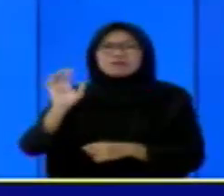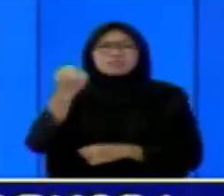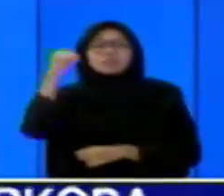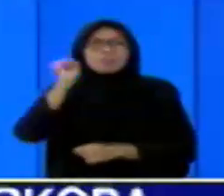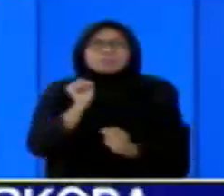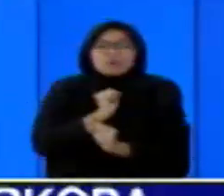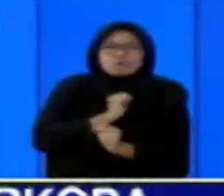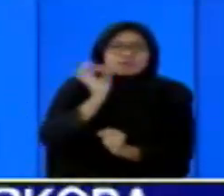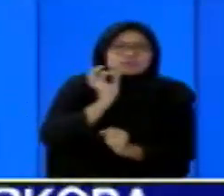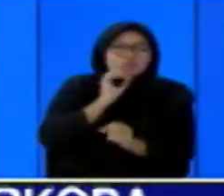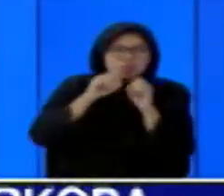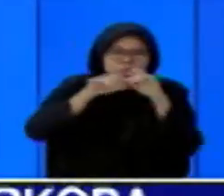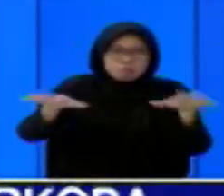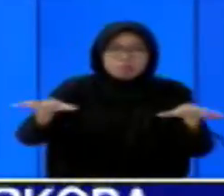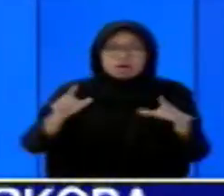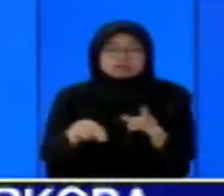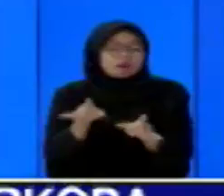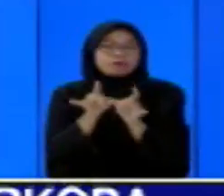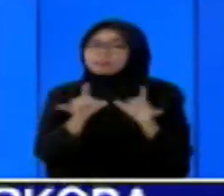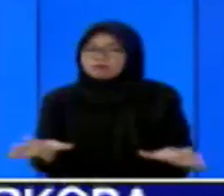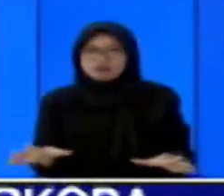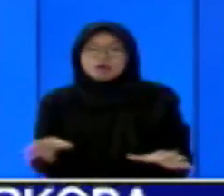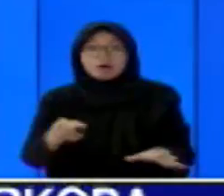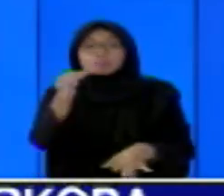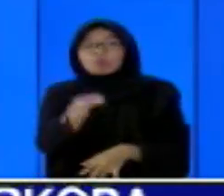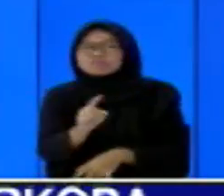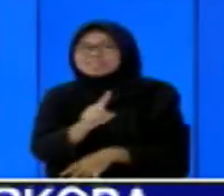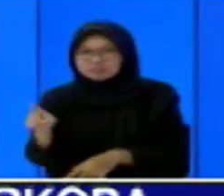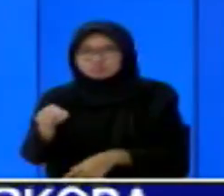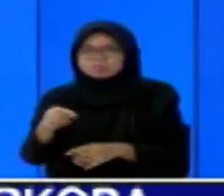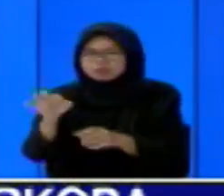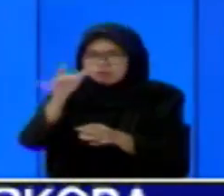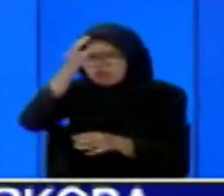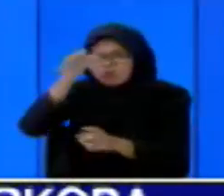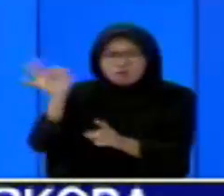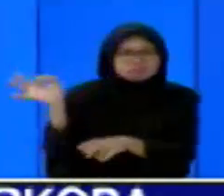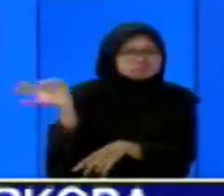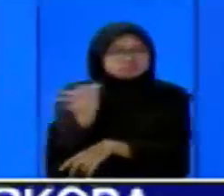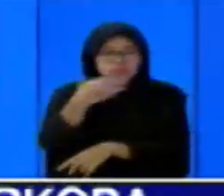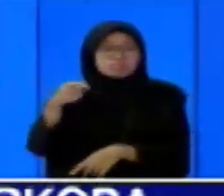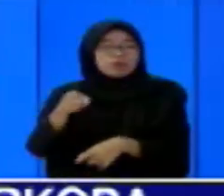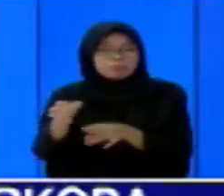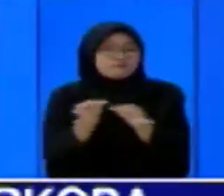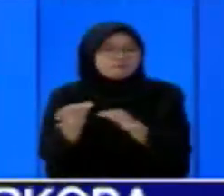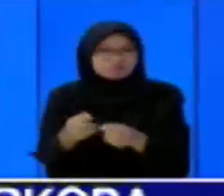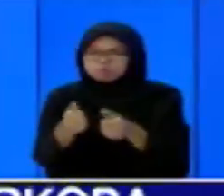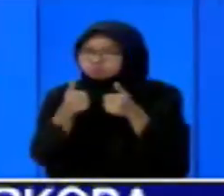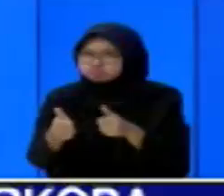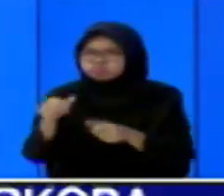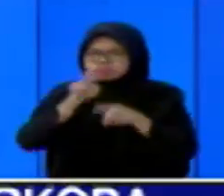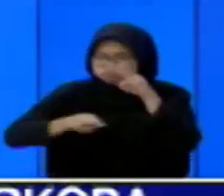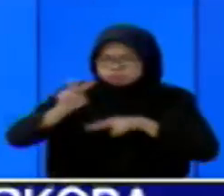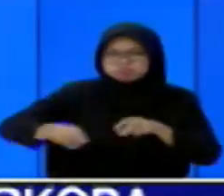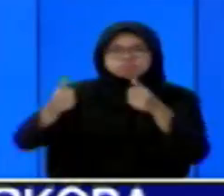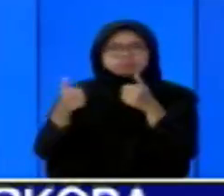warga Natuna yang takut resiko terinfeksi corona. Berbeda dengan di Natuna, Pulau Sebaru ini tidak berpenghuni,